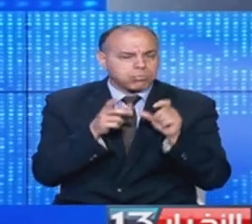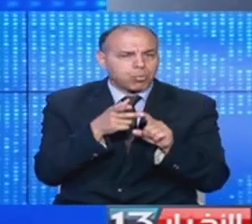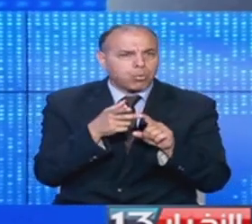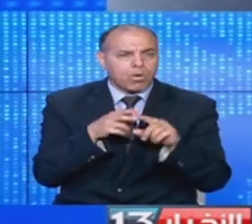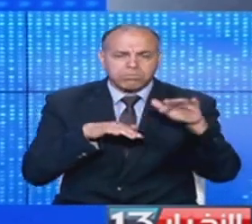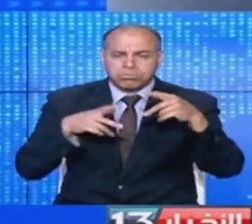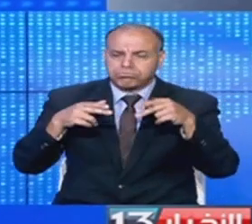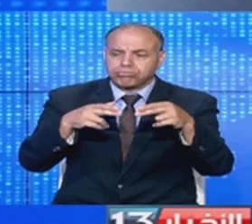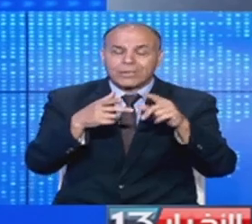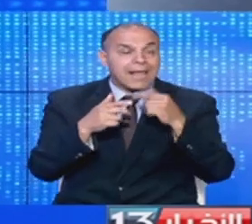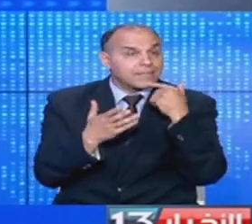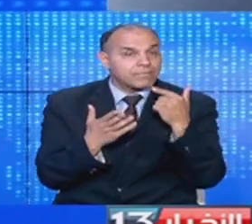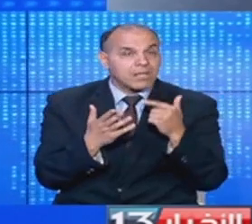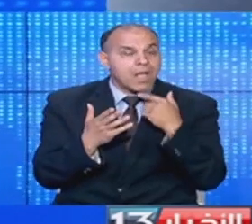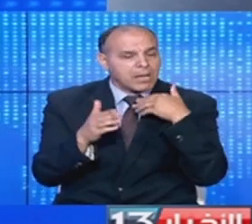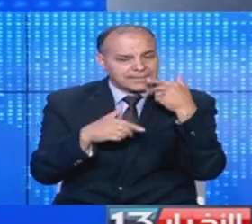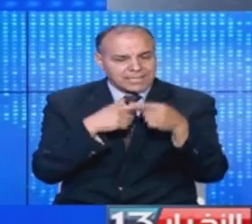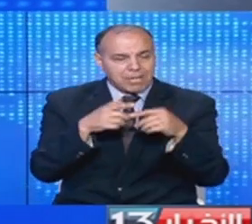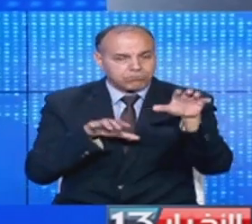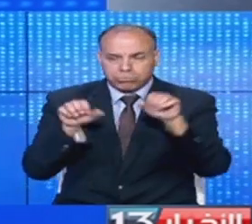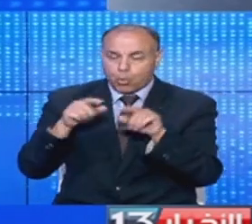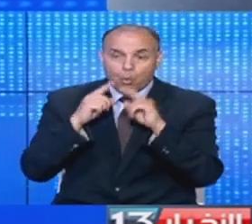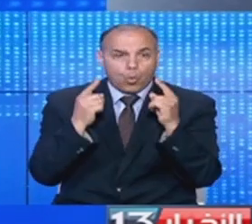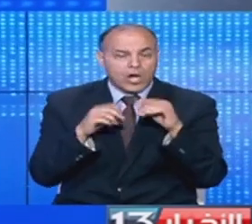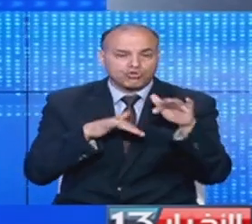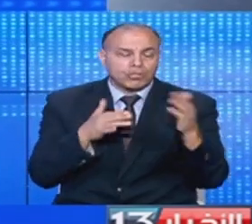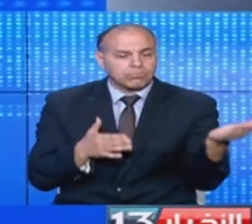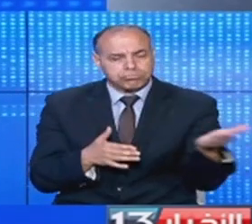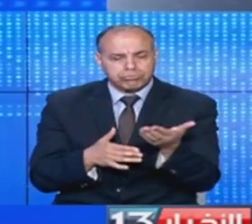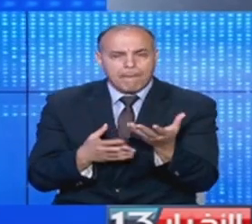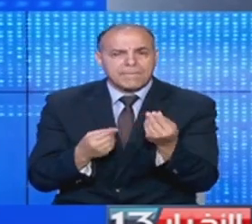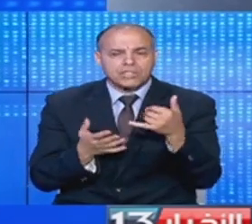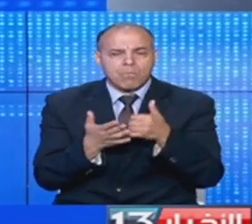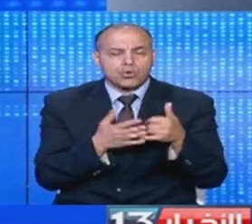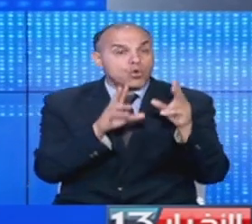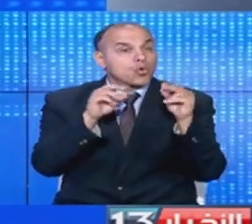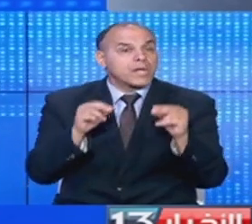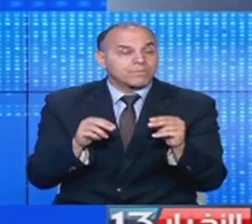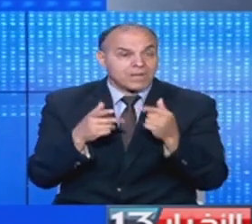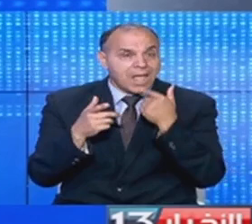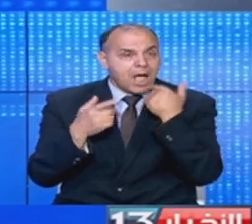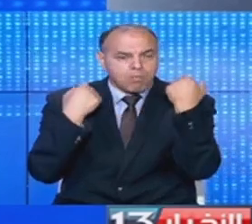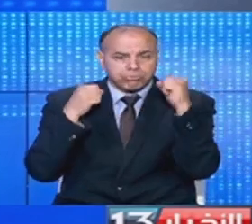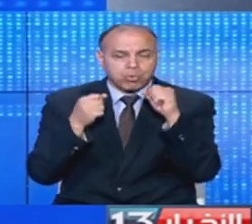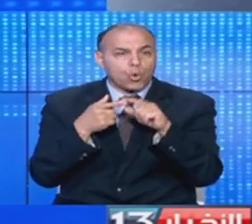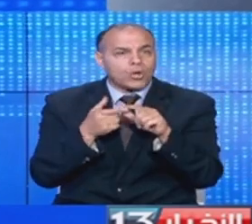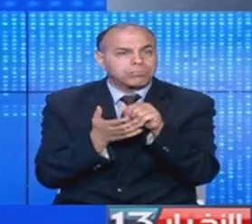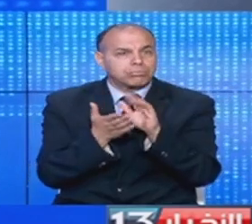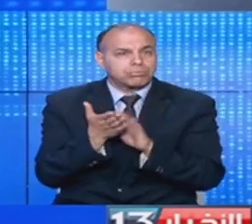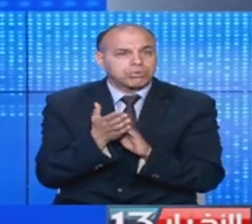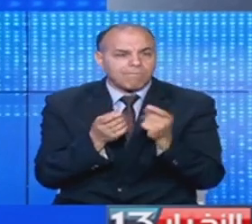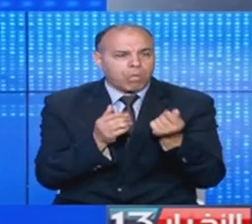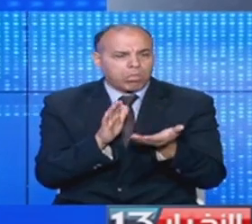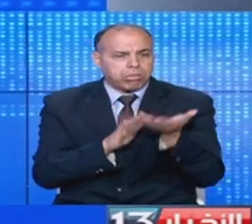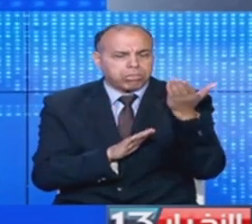وقطع طرقات الرئيسية، مع استمرار الدعوات للنزول إلى الشارع في عدد من المدن اللبنانية احتجاجا على تسجيل سعر